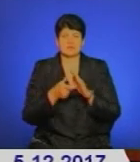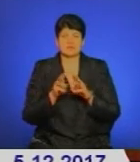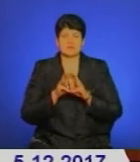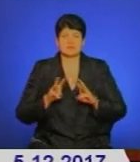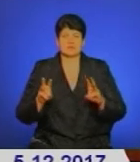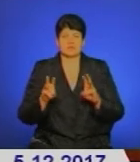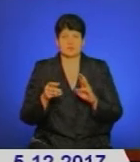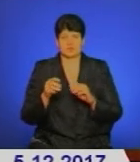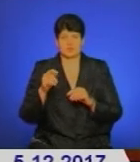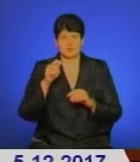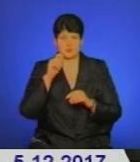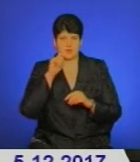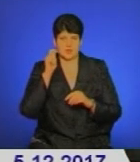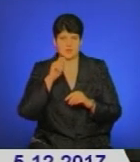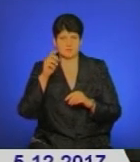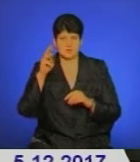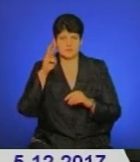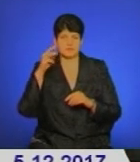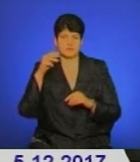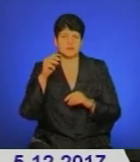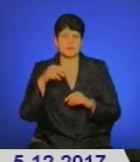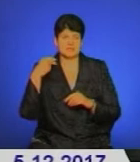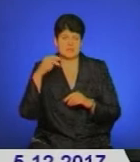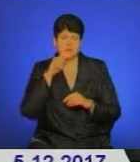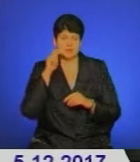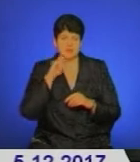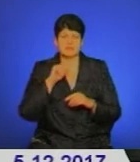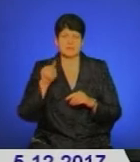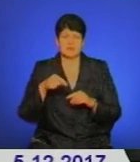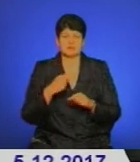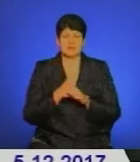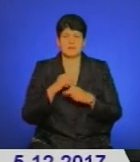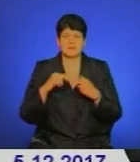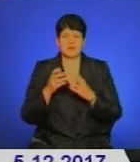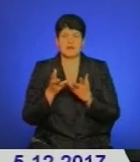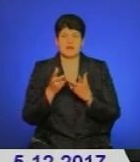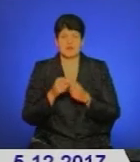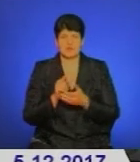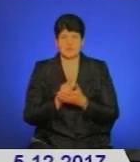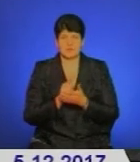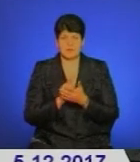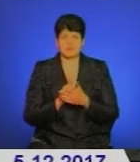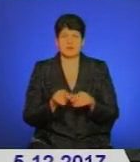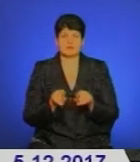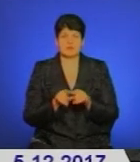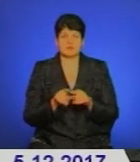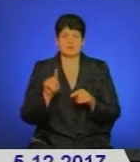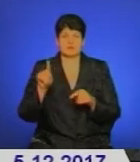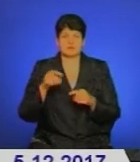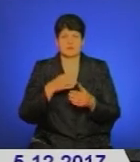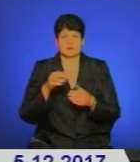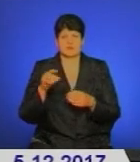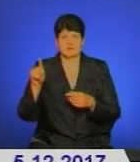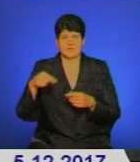України. Люди вимагають провести перерахунок пенсій колишнім працівникам МВС і усіх силових структур, а також притягнути до